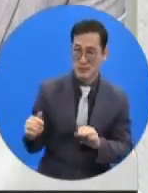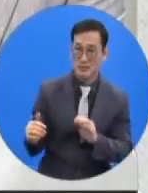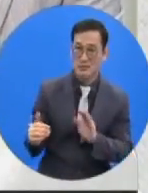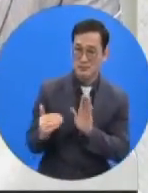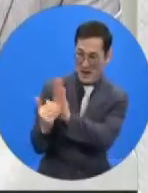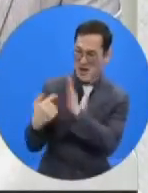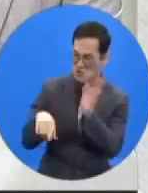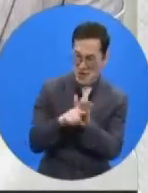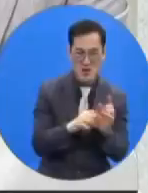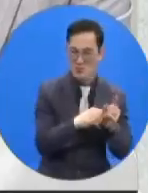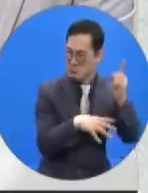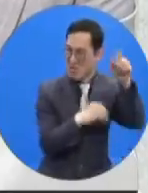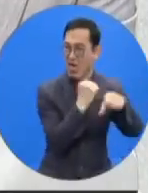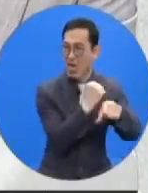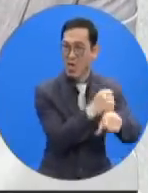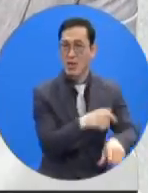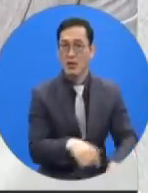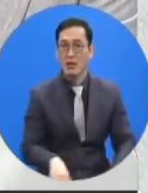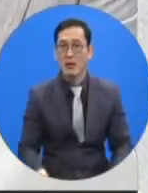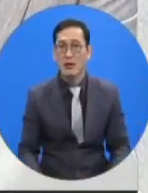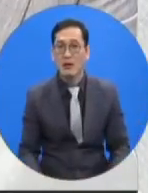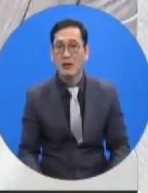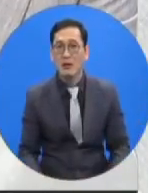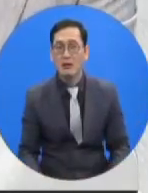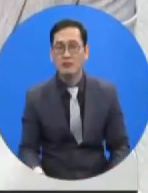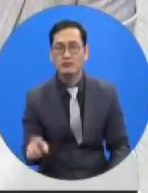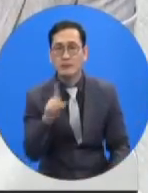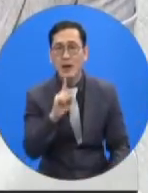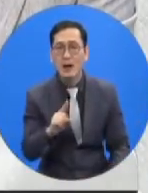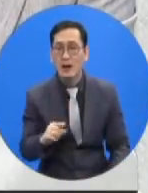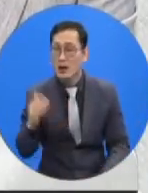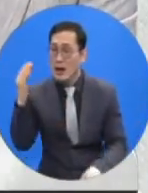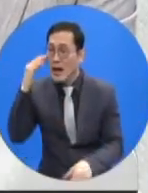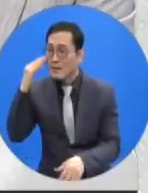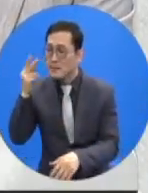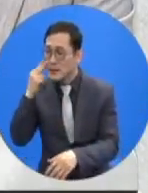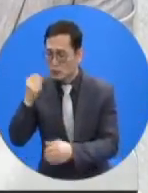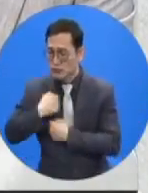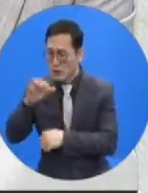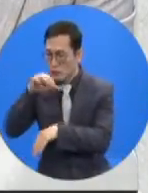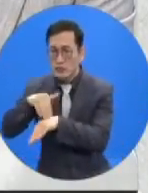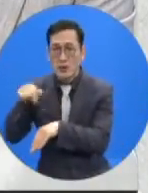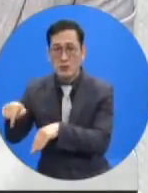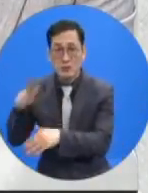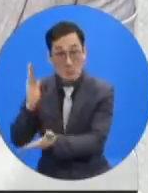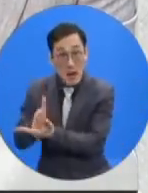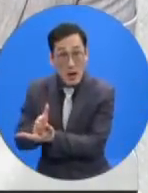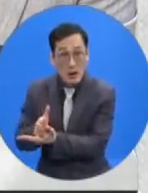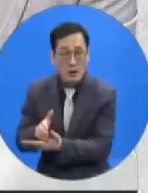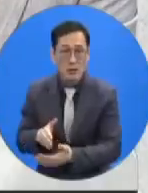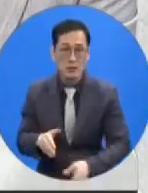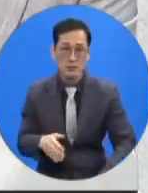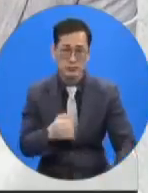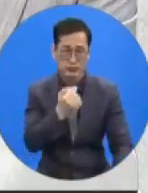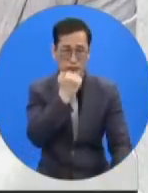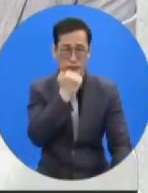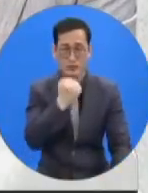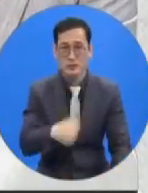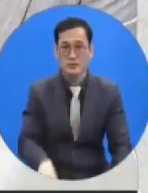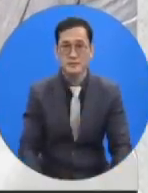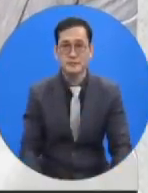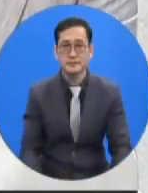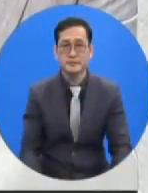쏘는 거 아니냐 이런 식으로 얘기했는데 그럼 우린 한미 군사훈련 하면 안 되고 F-35 하면 안 됩니까? 그러니까 이게 과연 우리나라